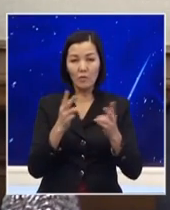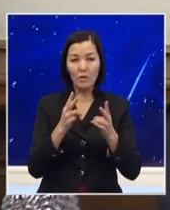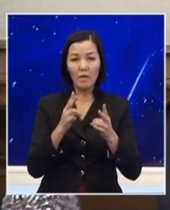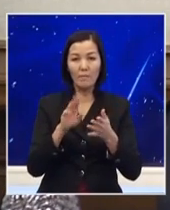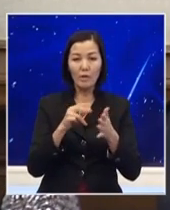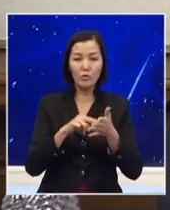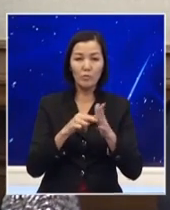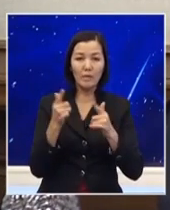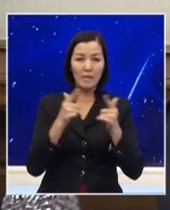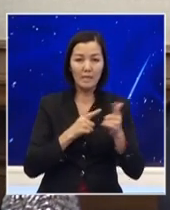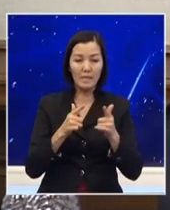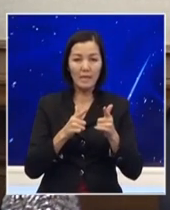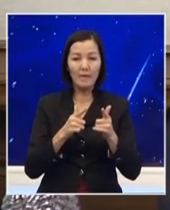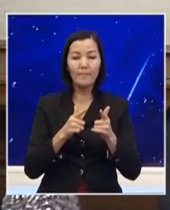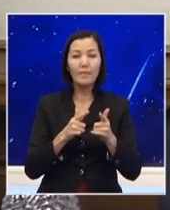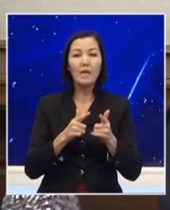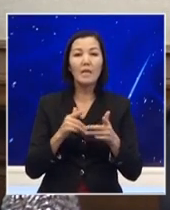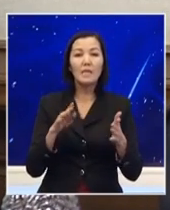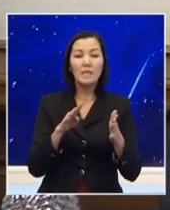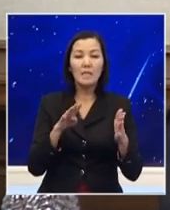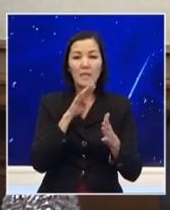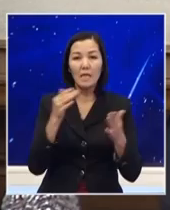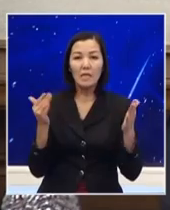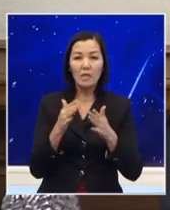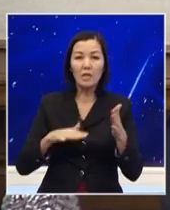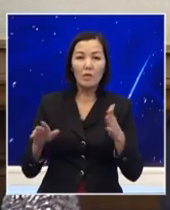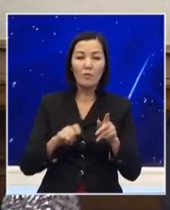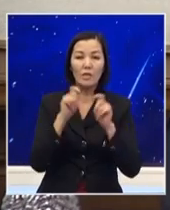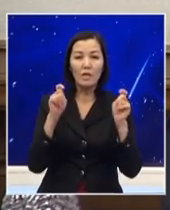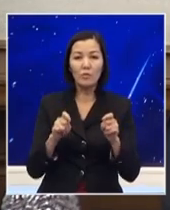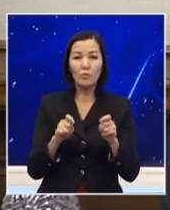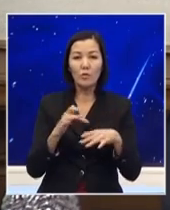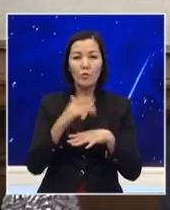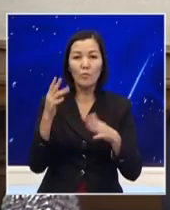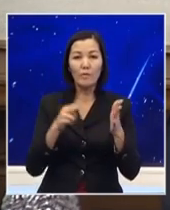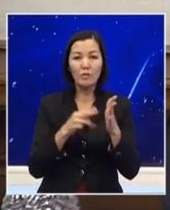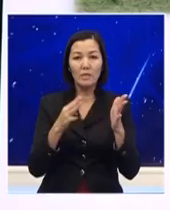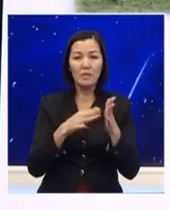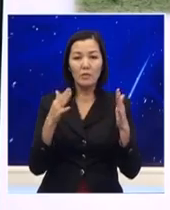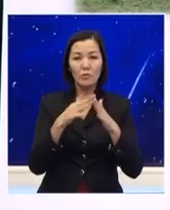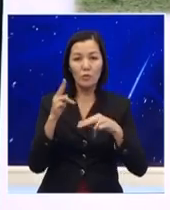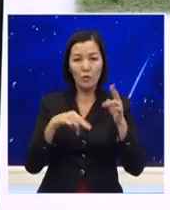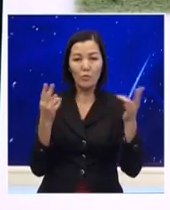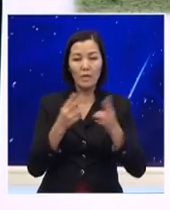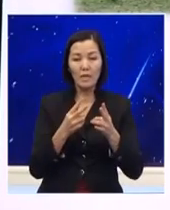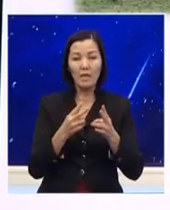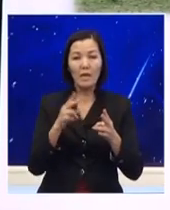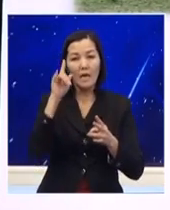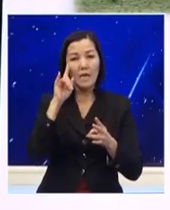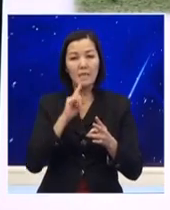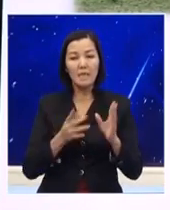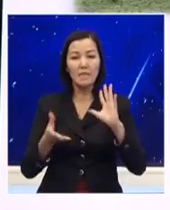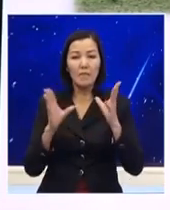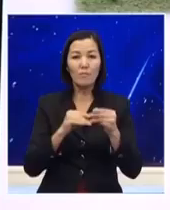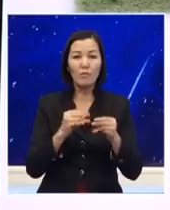әзірле. Нұсқасын дайындаңдар. Текеледе жаңа шағын аудан болсын. Көп қабатты 7-8 үй салыңдар. Тағы Қазақстан бойынша ең